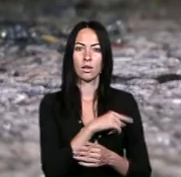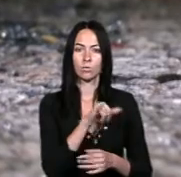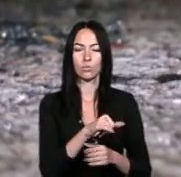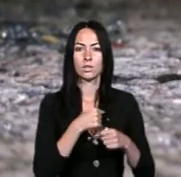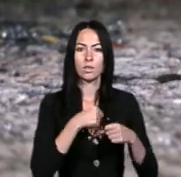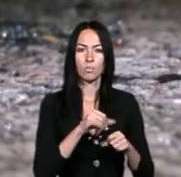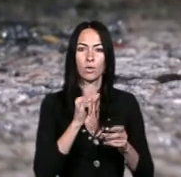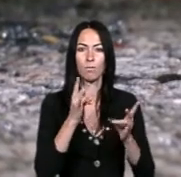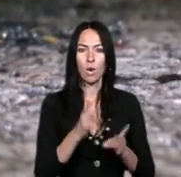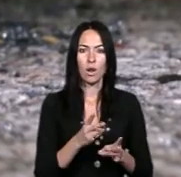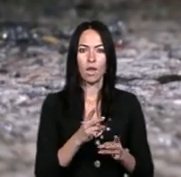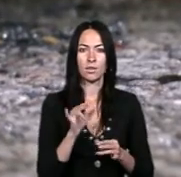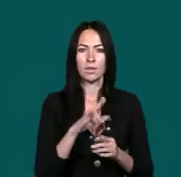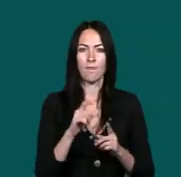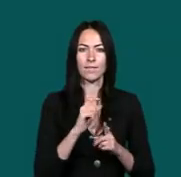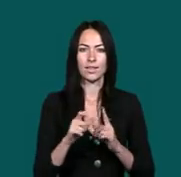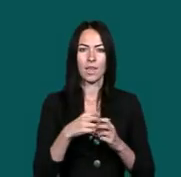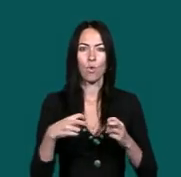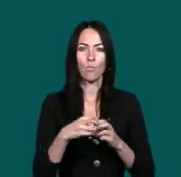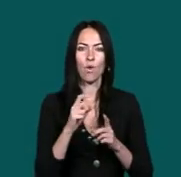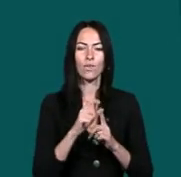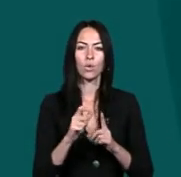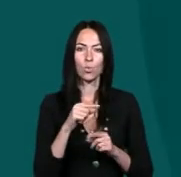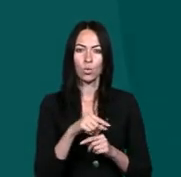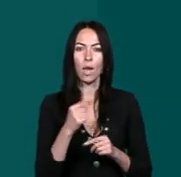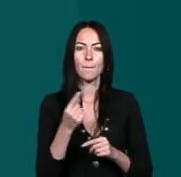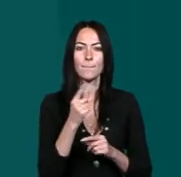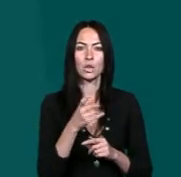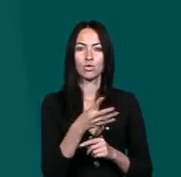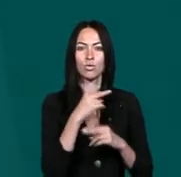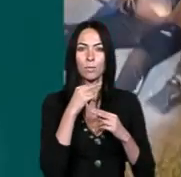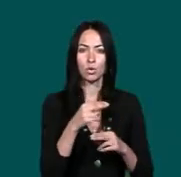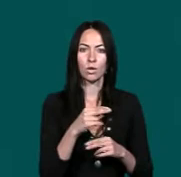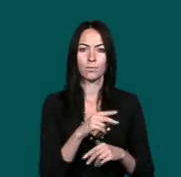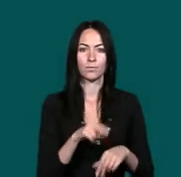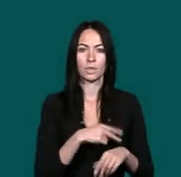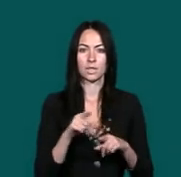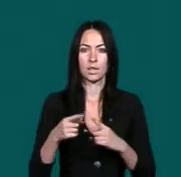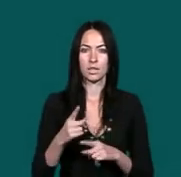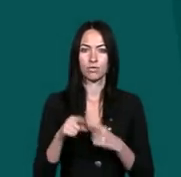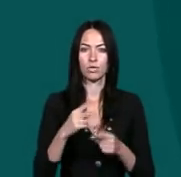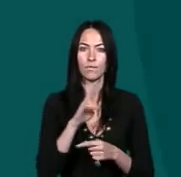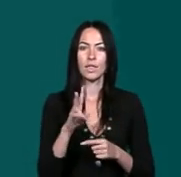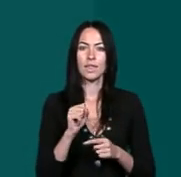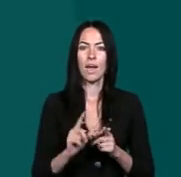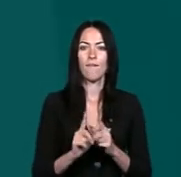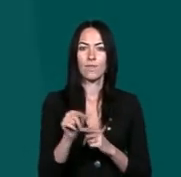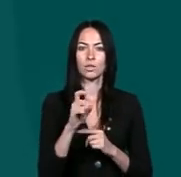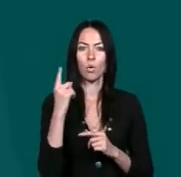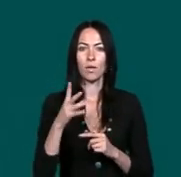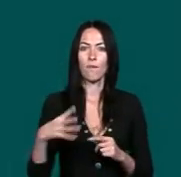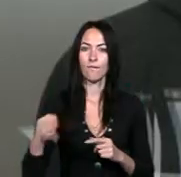та пораненнями від гумових куль. Перших 14 підозрюваних силовики затримали за 2 години на виїзді з області. Всі вони з